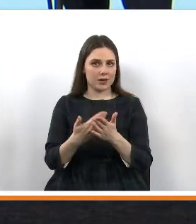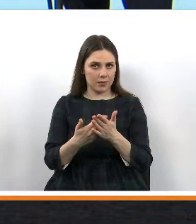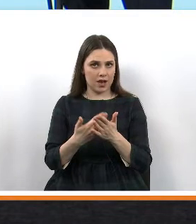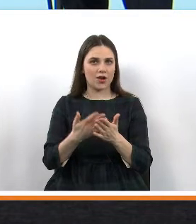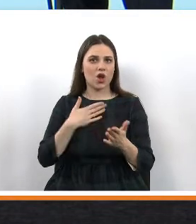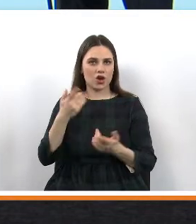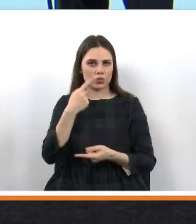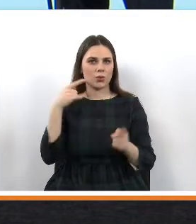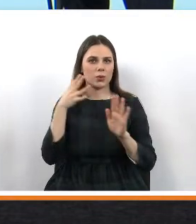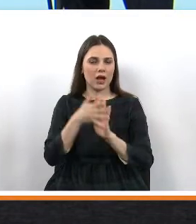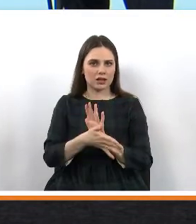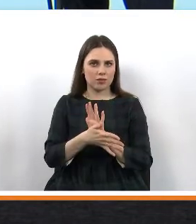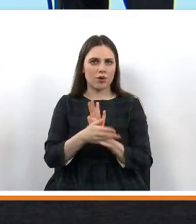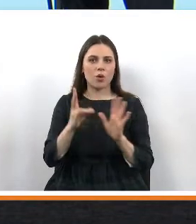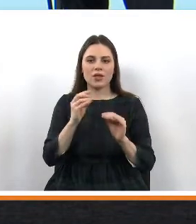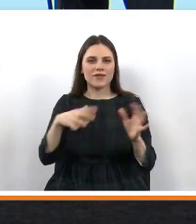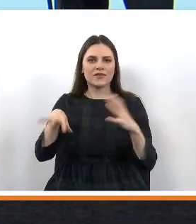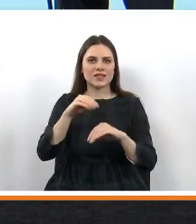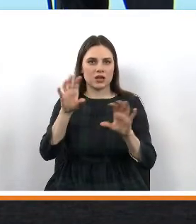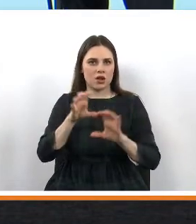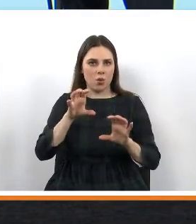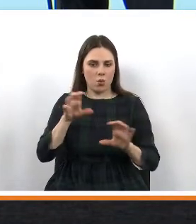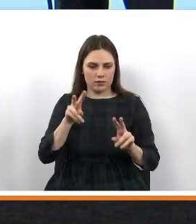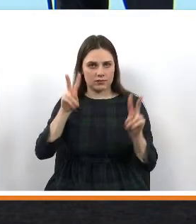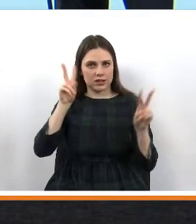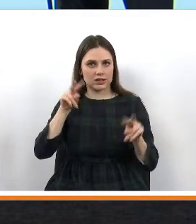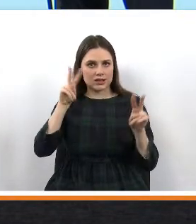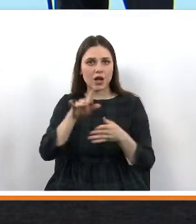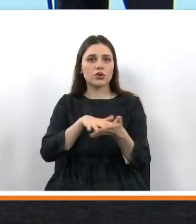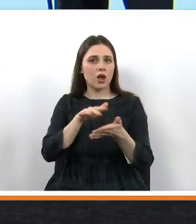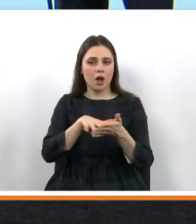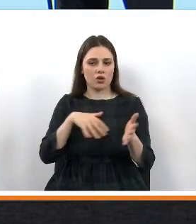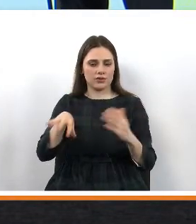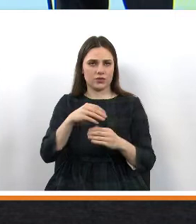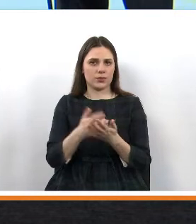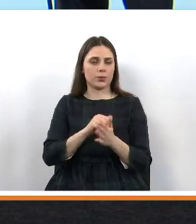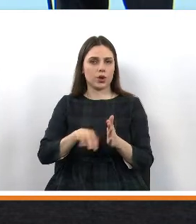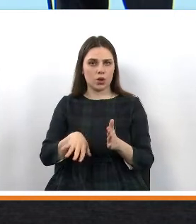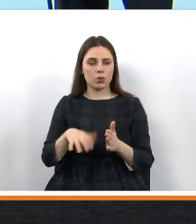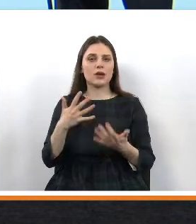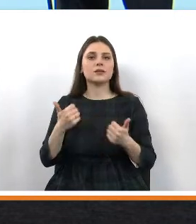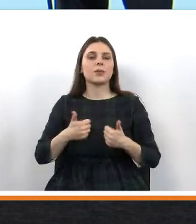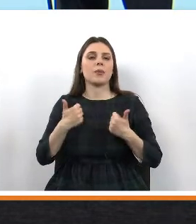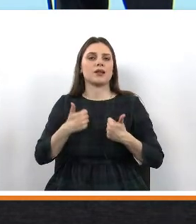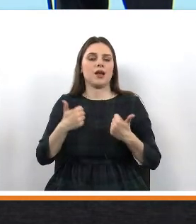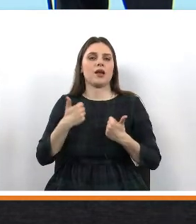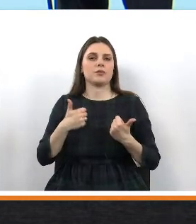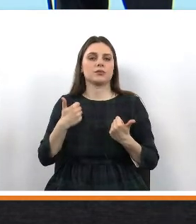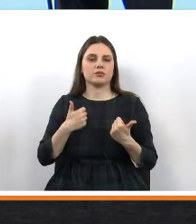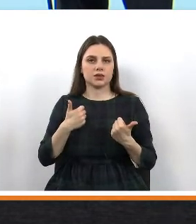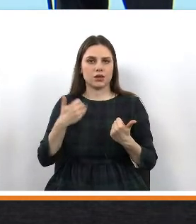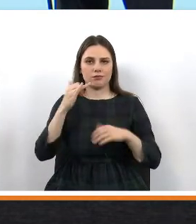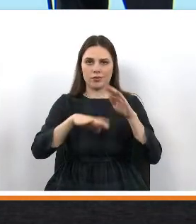не всех, закона, то дальше у нас ничего не получится. А если мы как-то попытаемся соединить